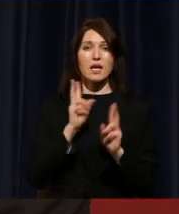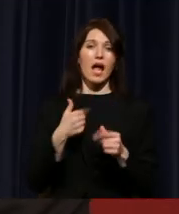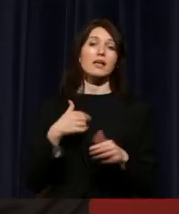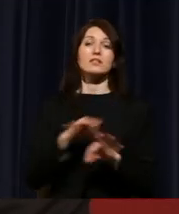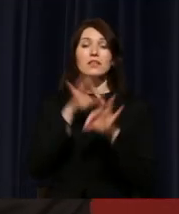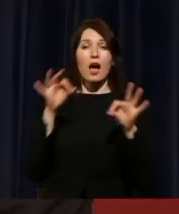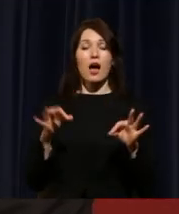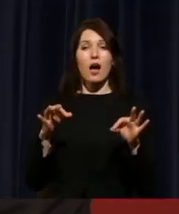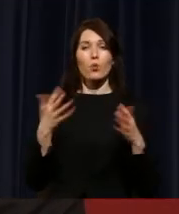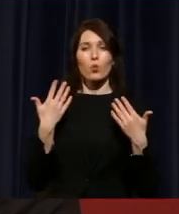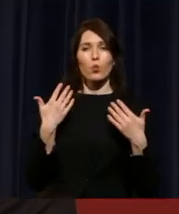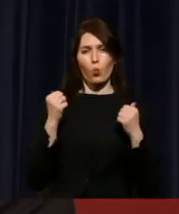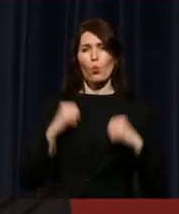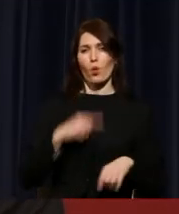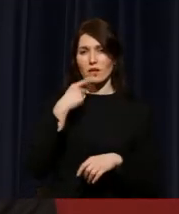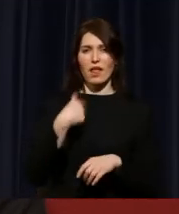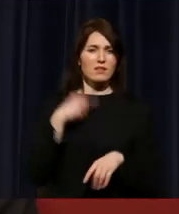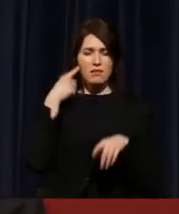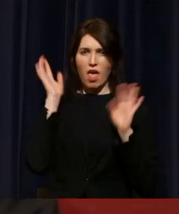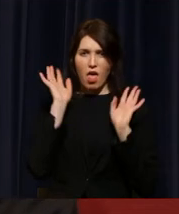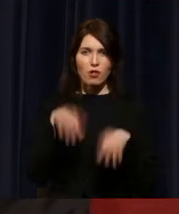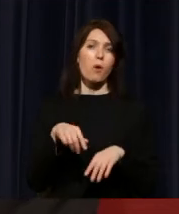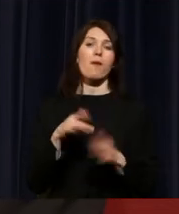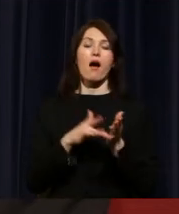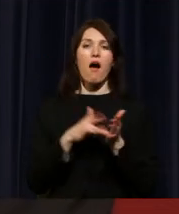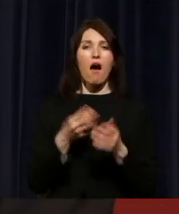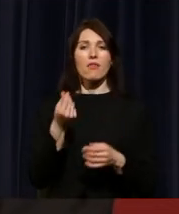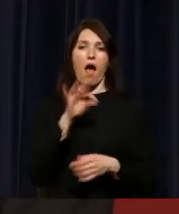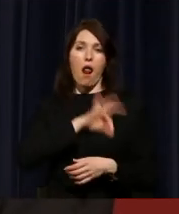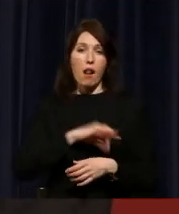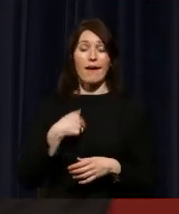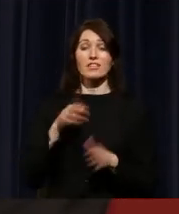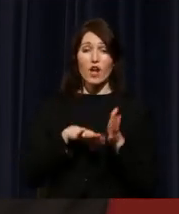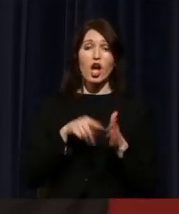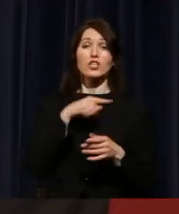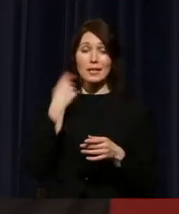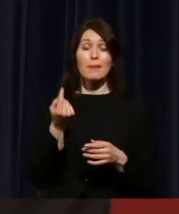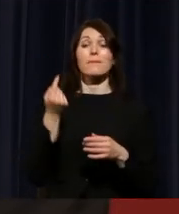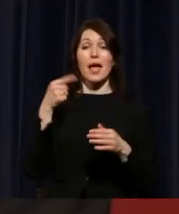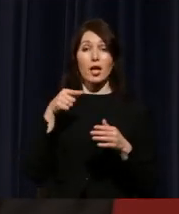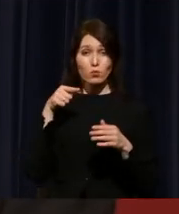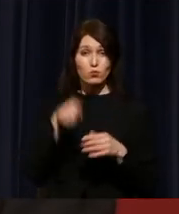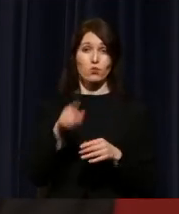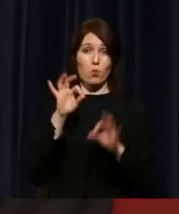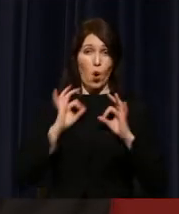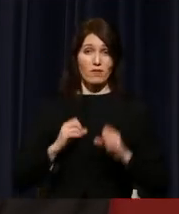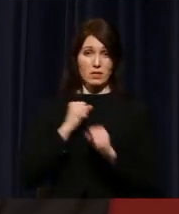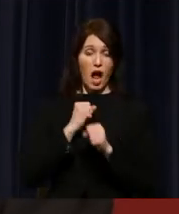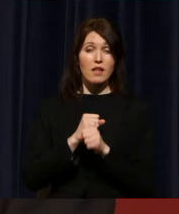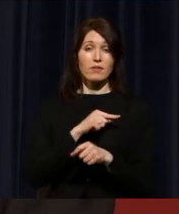sāku ar, es jāsaka godīgi, vispār nedomāju par to, kāda tur ir alga. Es gribēju ienākt profesijā ar